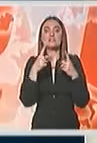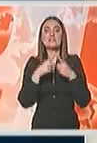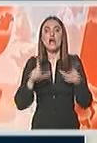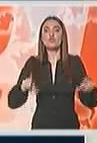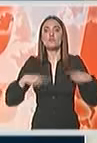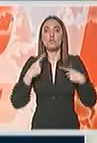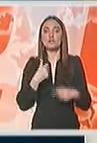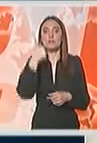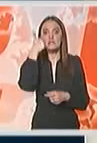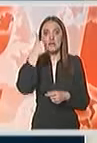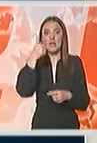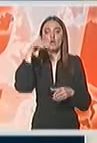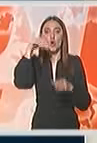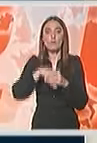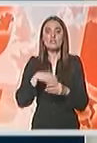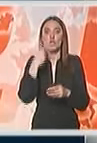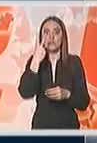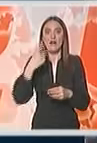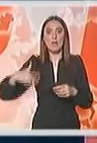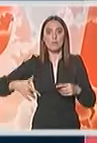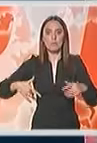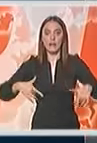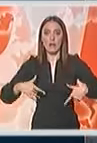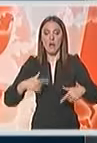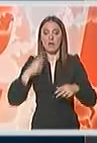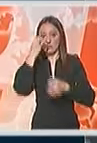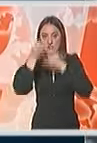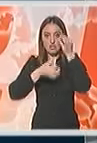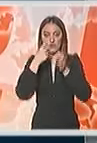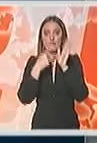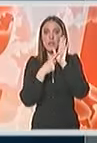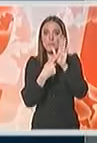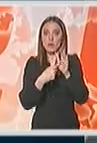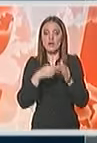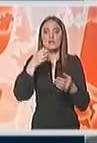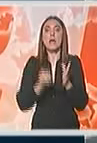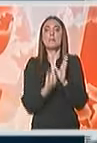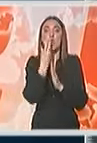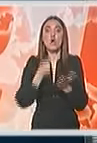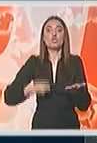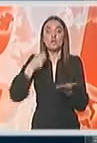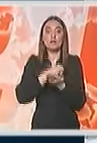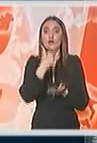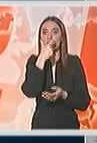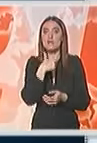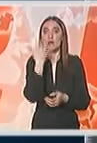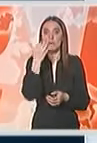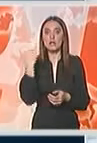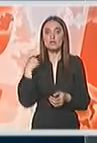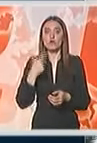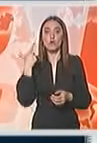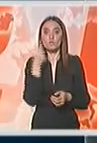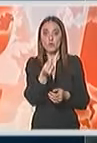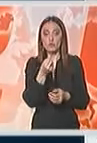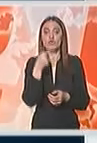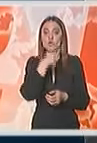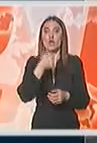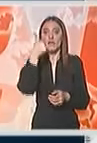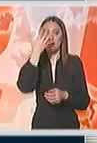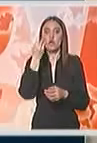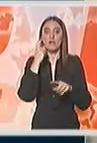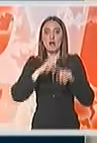životom sa jednim umjesto sa 2 bubrega. Istraživanje je pokazalo da je broj donatora starijih od 50 godina udvostručen. To je jedan